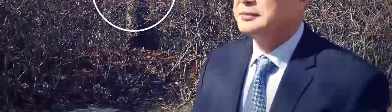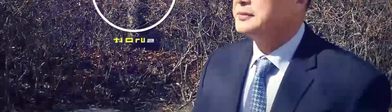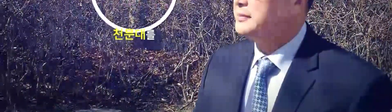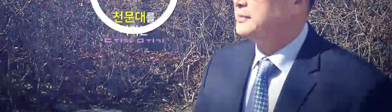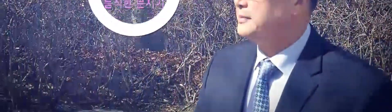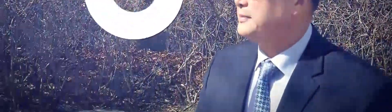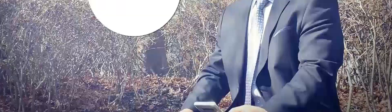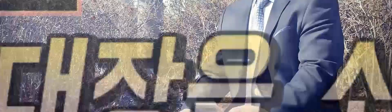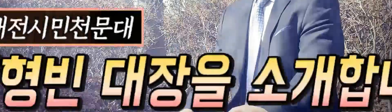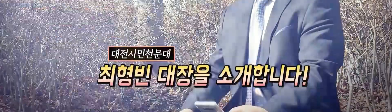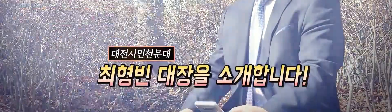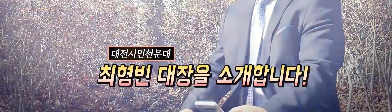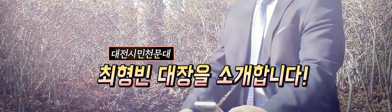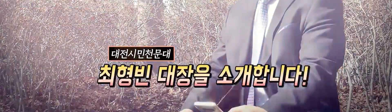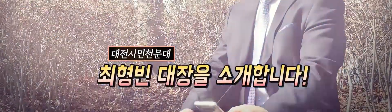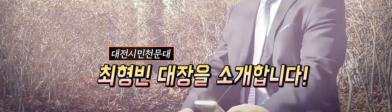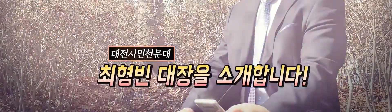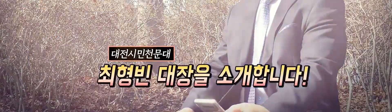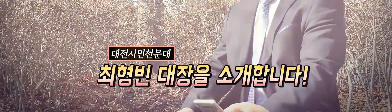으